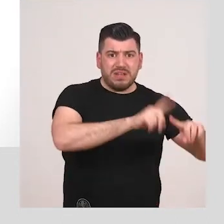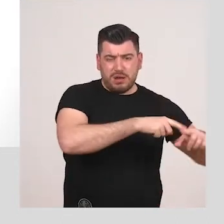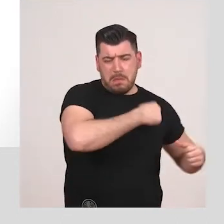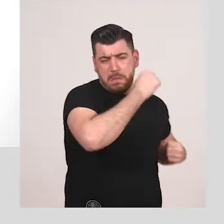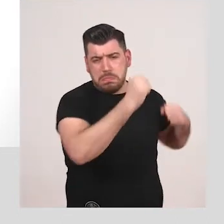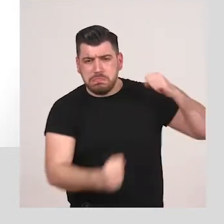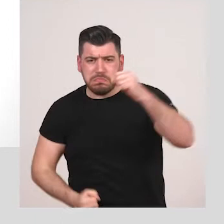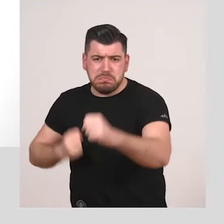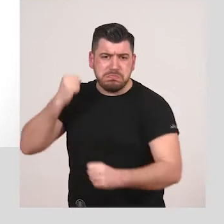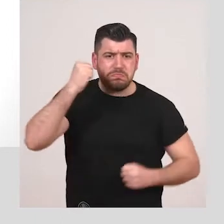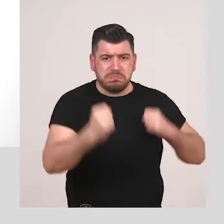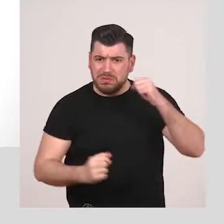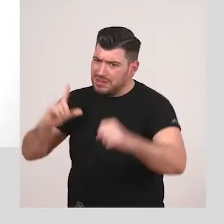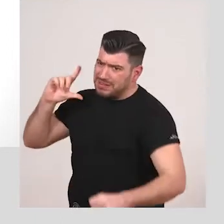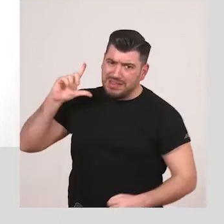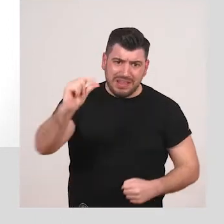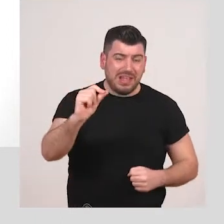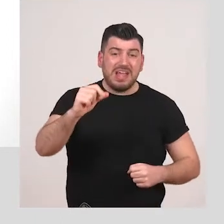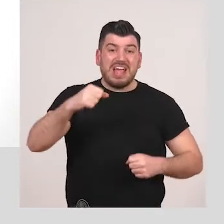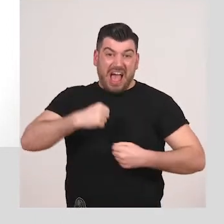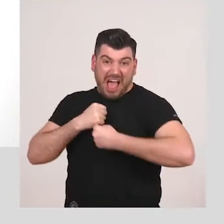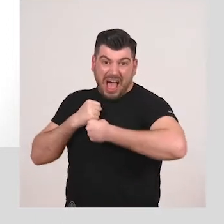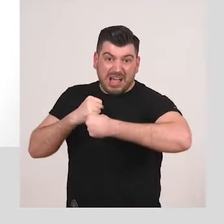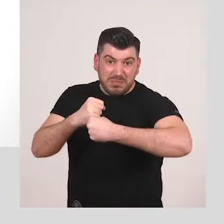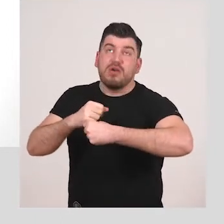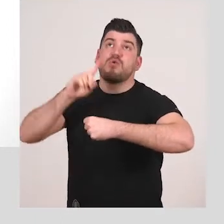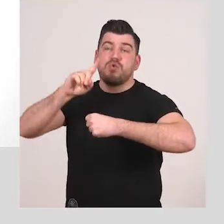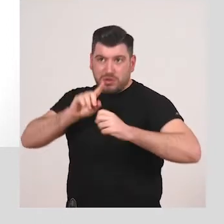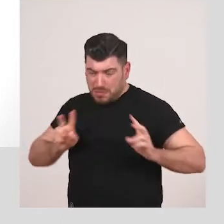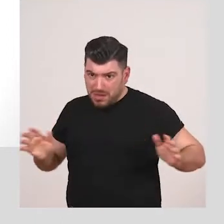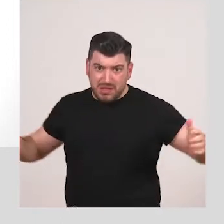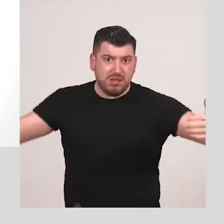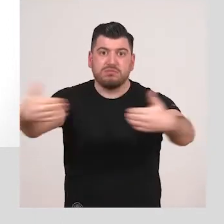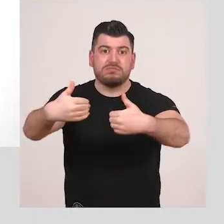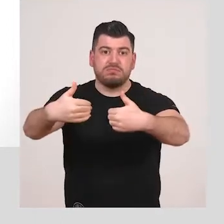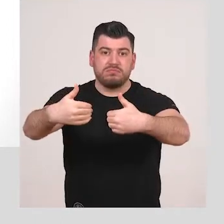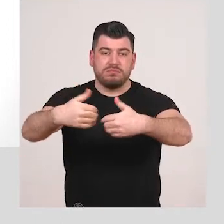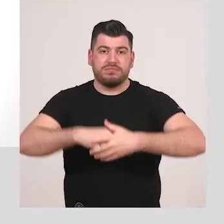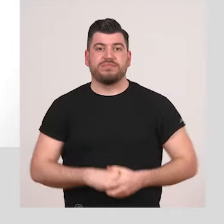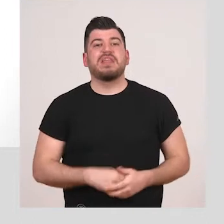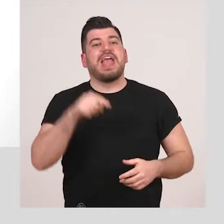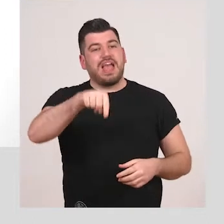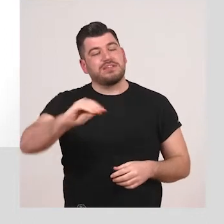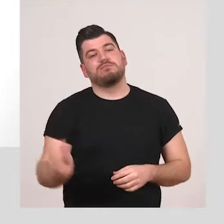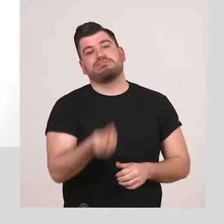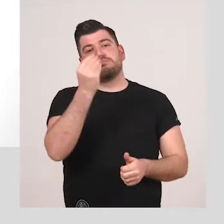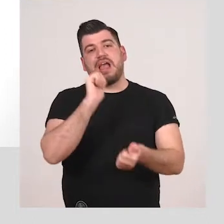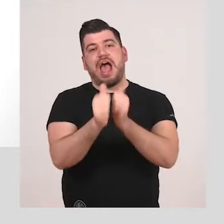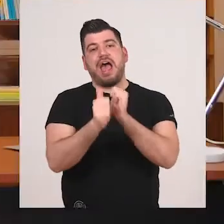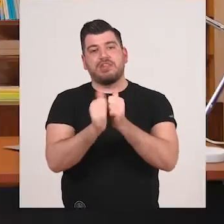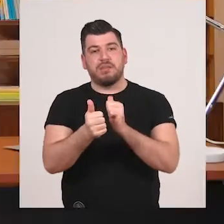και όχι να χρησιμοποιήσουν τις ασπίδες τους. Τότε γεννήθηκε και το άθλημα της